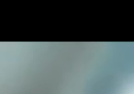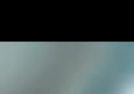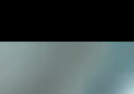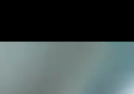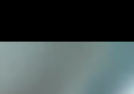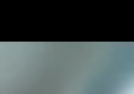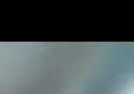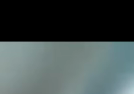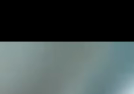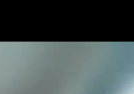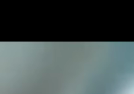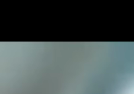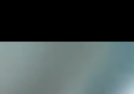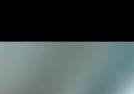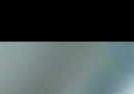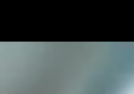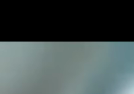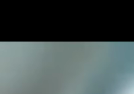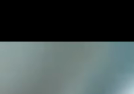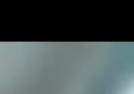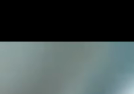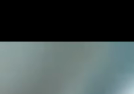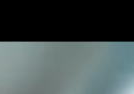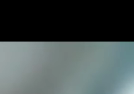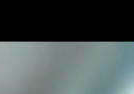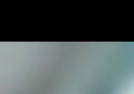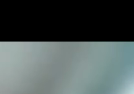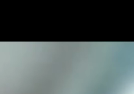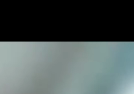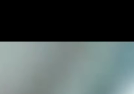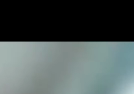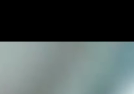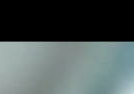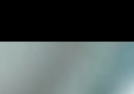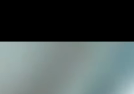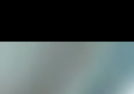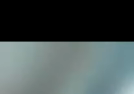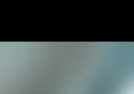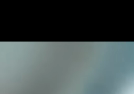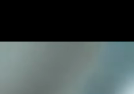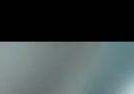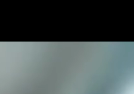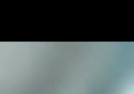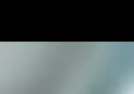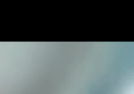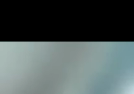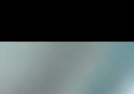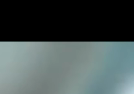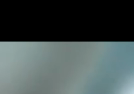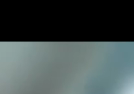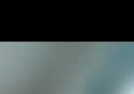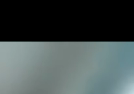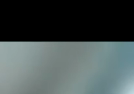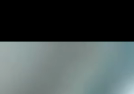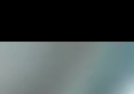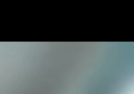der, jeg tenker at det harmoniserer godt med det som direktivet også har som utgangspunkt, så jeg vet ikke helt, men hvis det